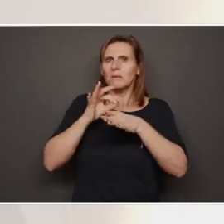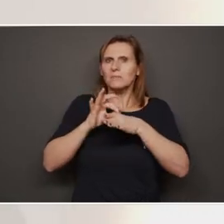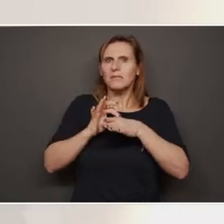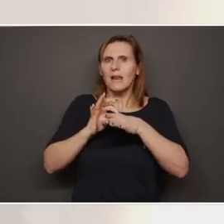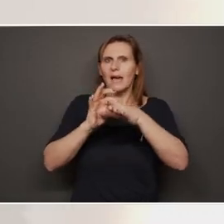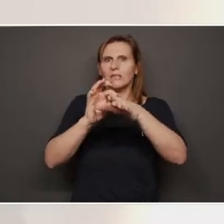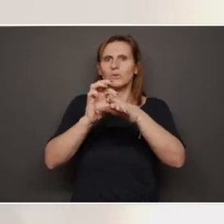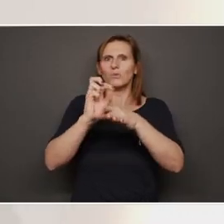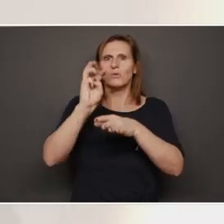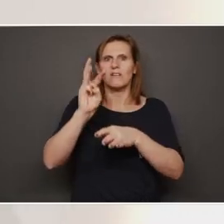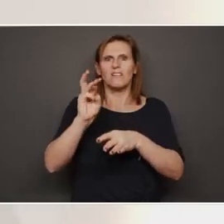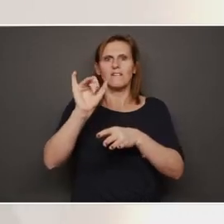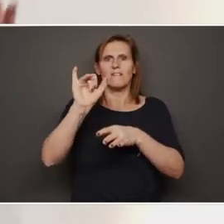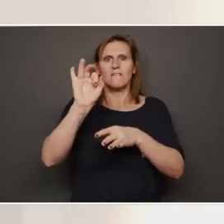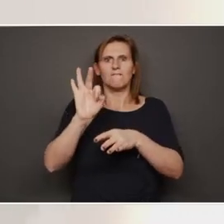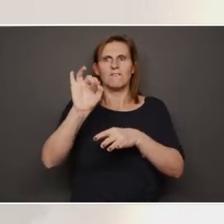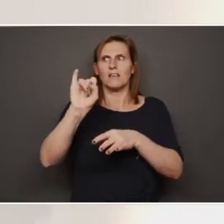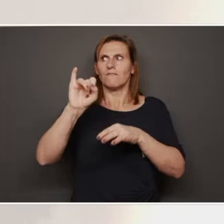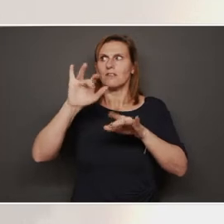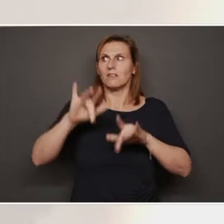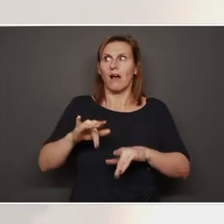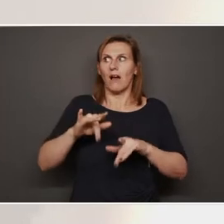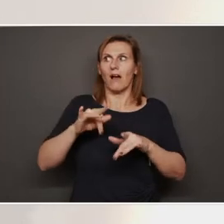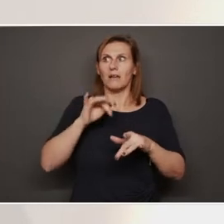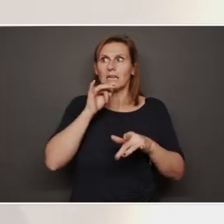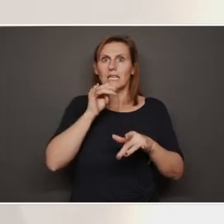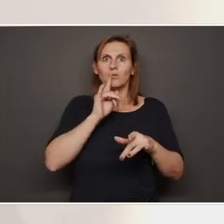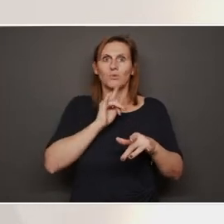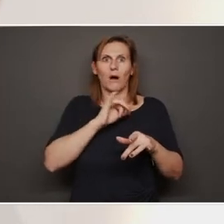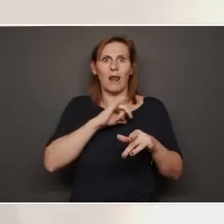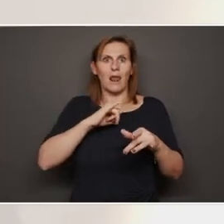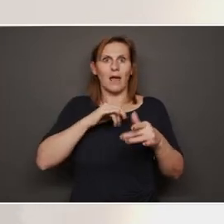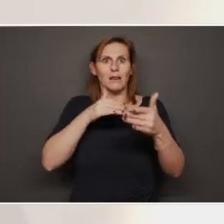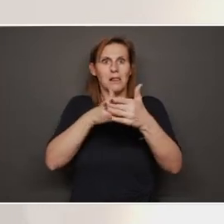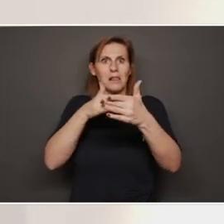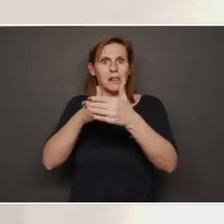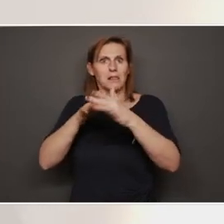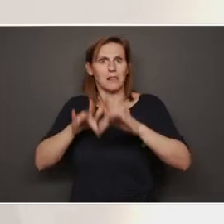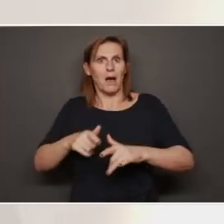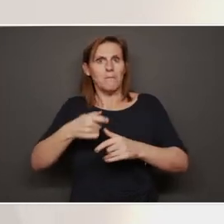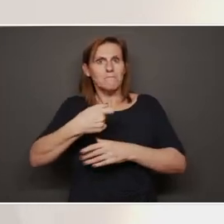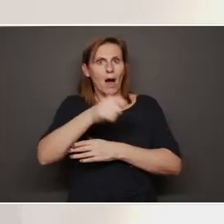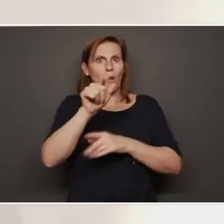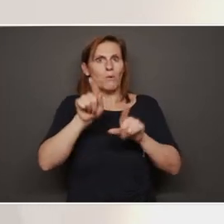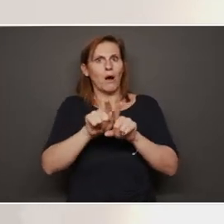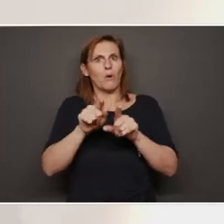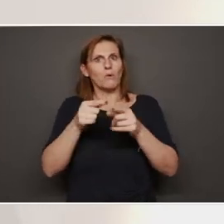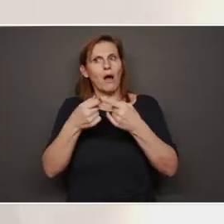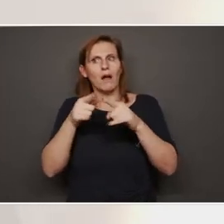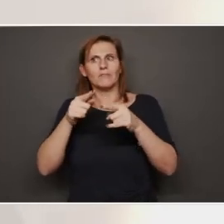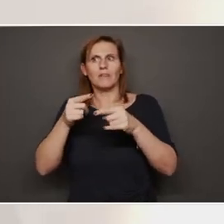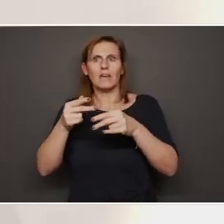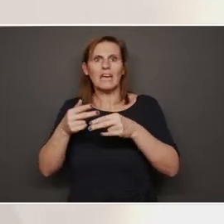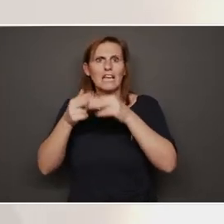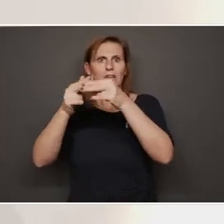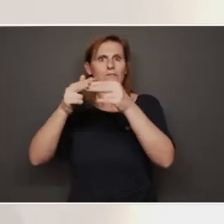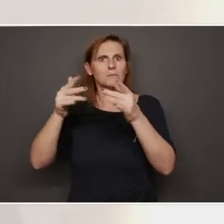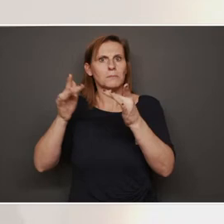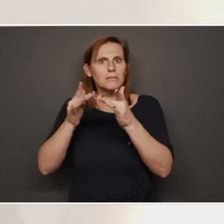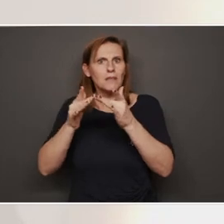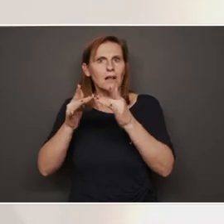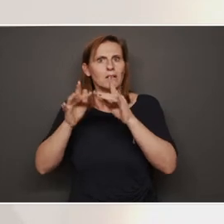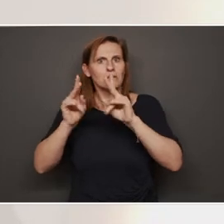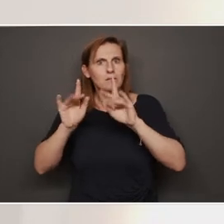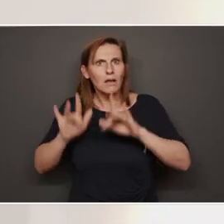darüber informiert, dass es also nicht nur bauliche Barrieren gibt, sondern dass man da auch andere Hilfsmittel verwenden kann. Und es